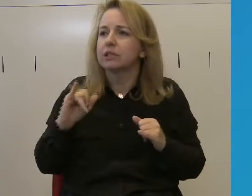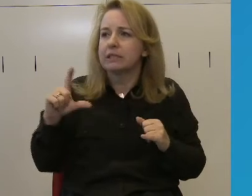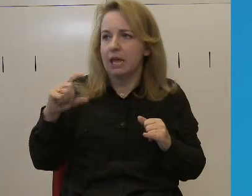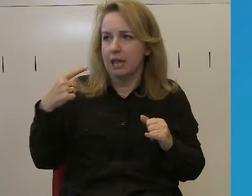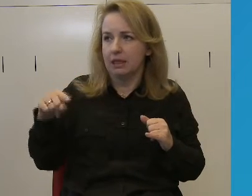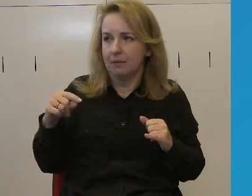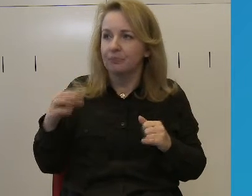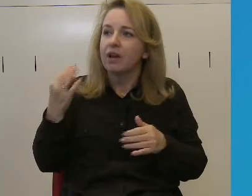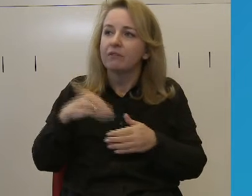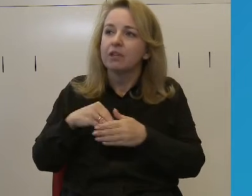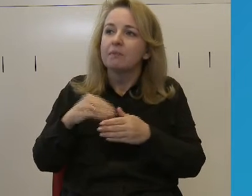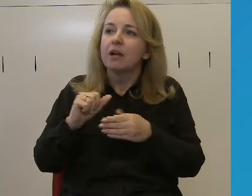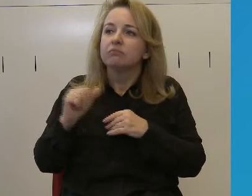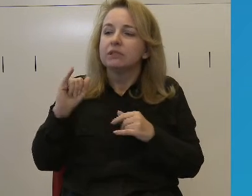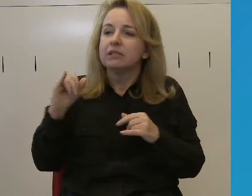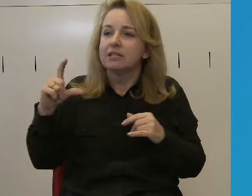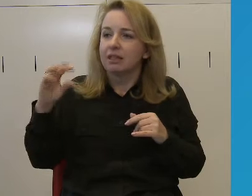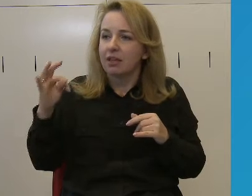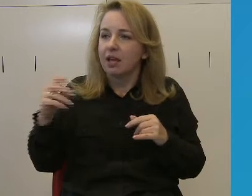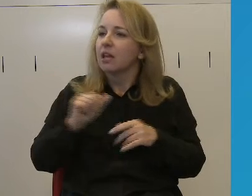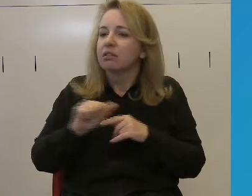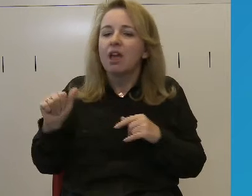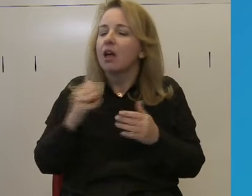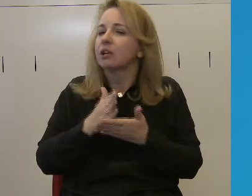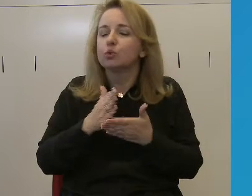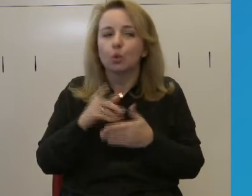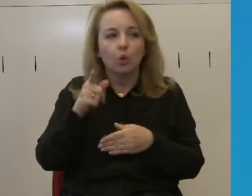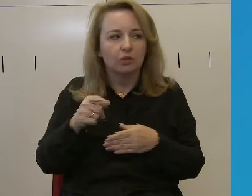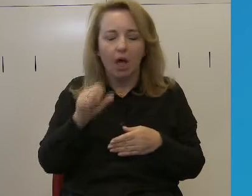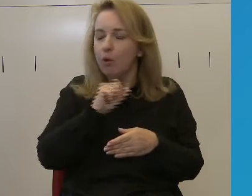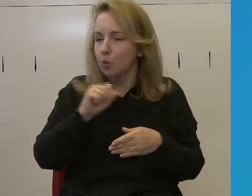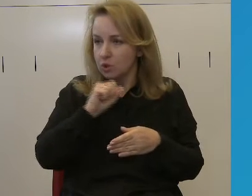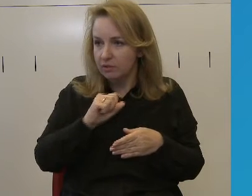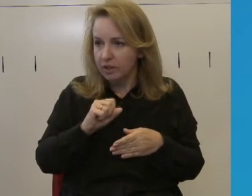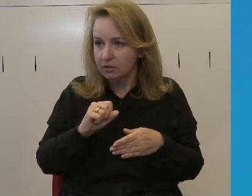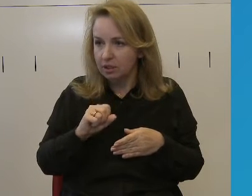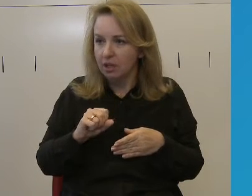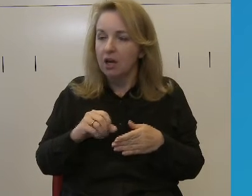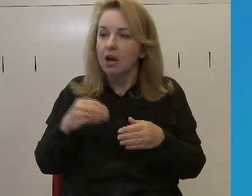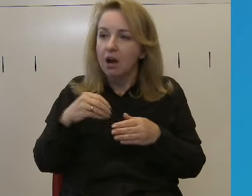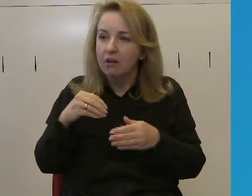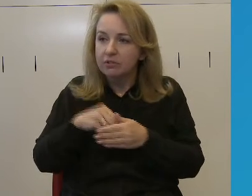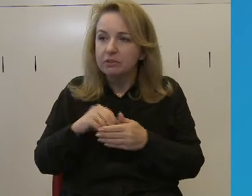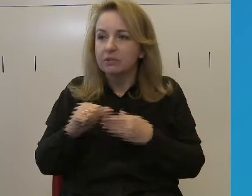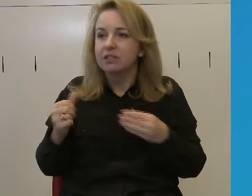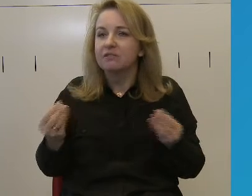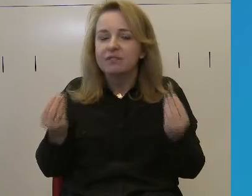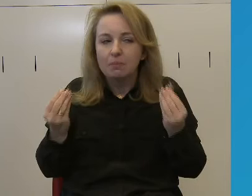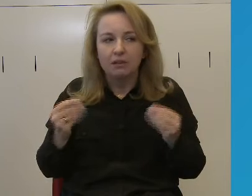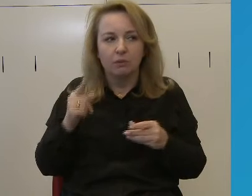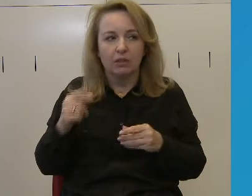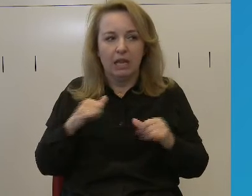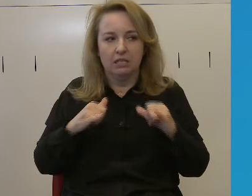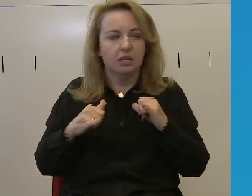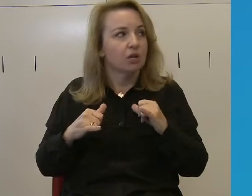Tutaj ICT nie jest jedynie narzędziem użytkownika, ale też wspaniałym narzędziem dla zarządzających